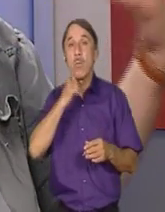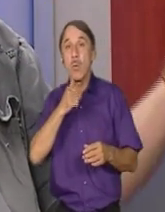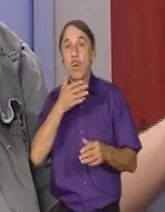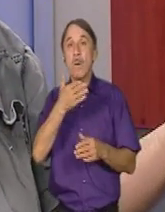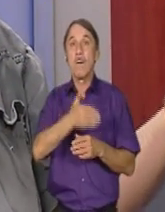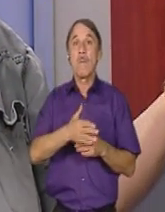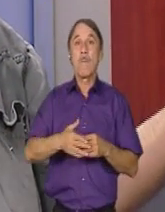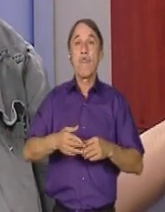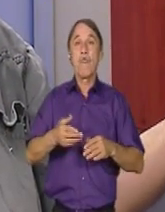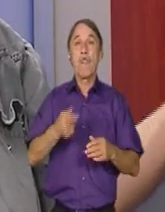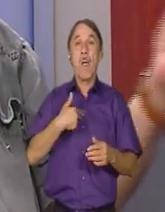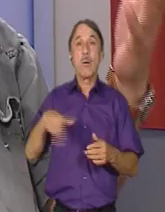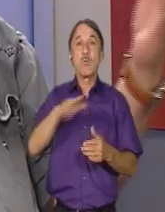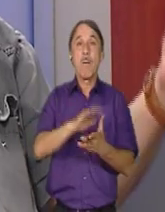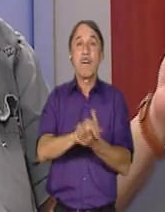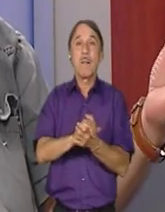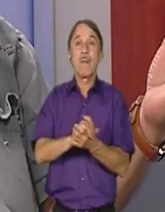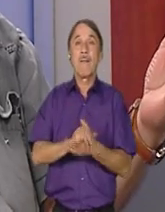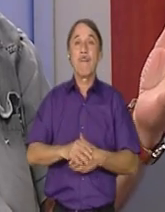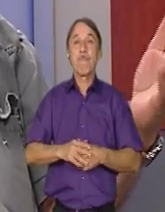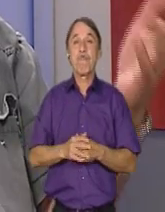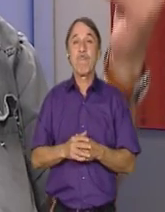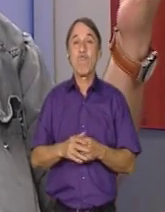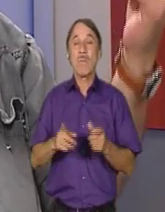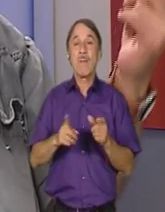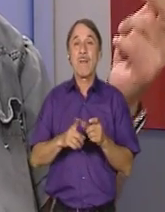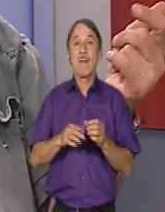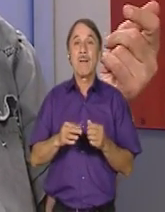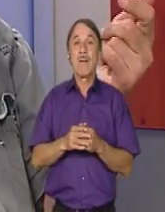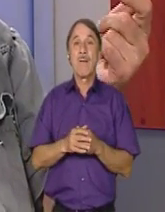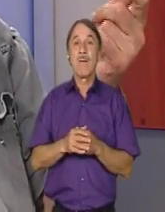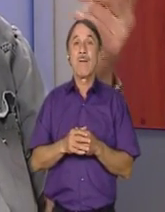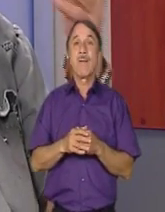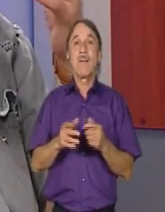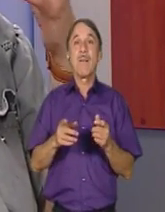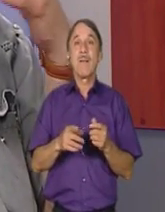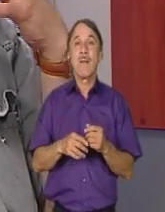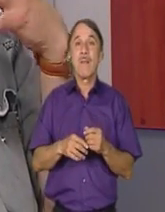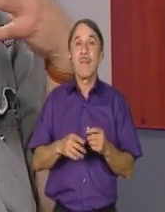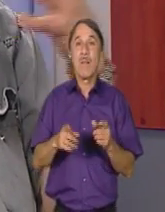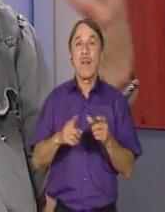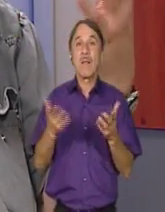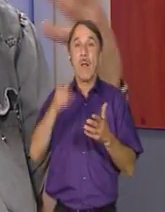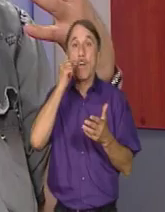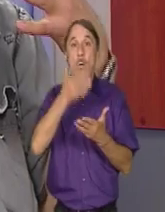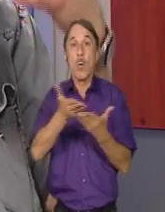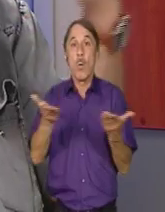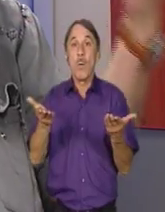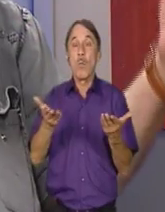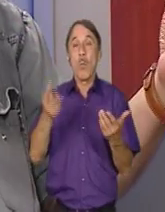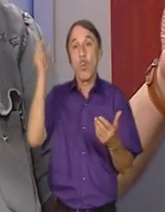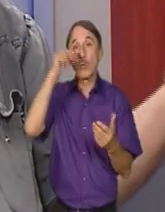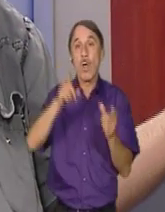italijanskim božanstvenima, to su najlepše pijace na svetu, su italijanske, osim one u Skoplju. Dakle, gde